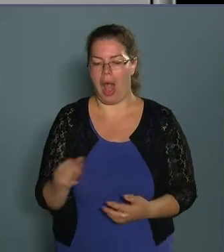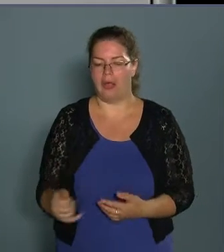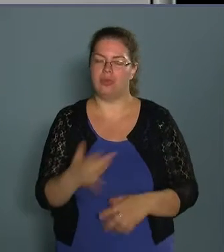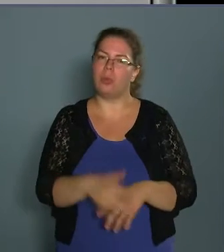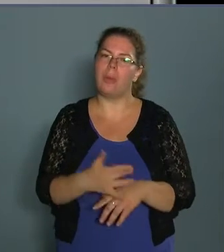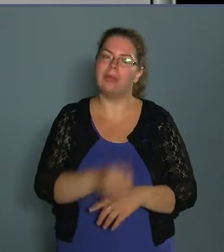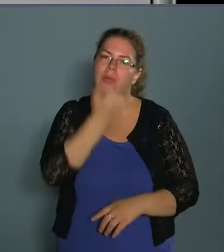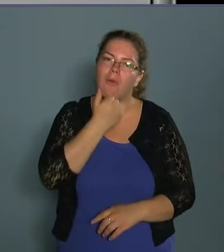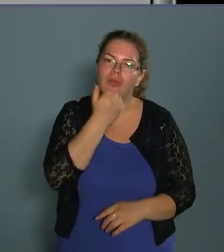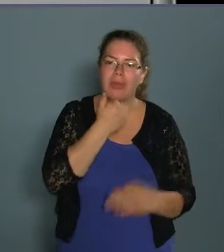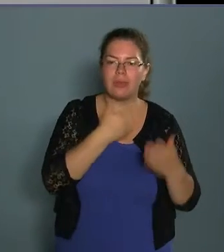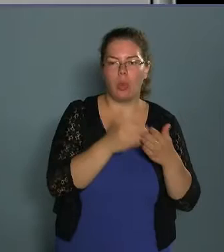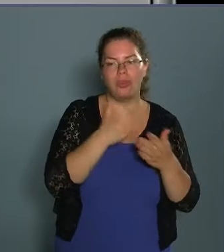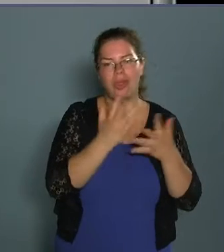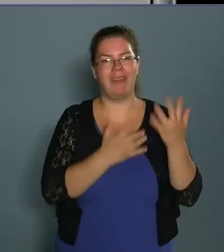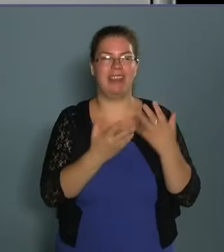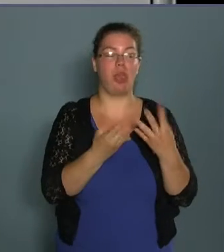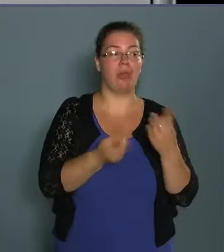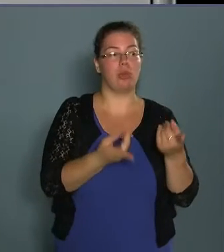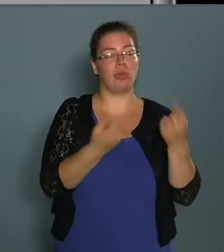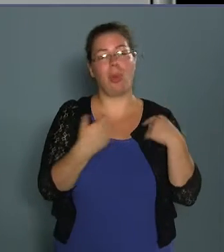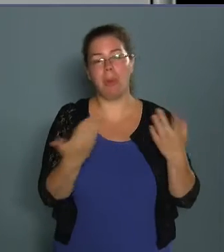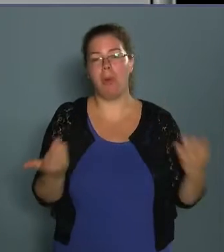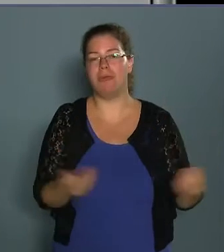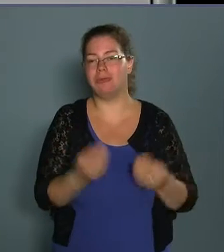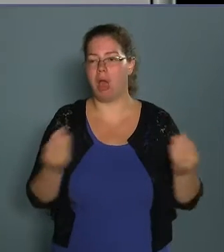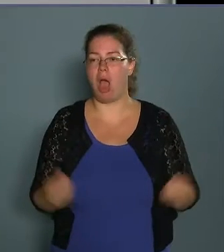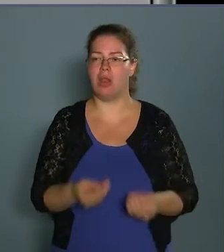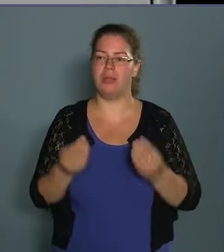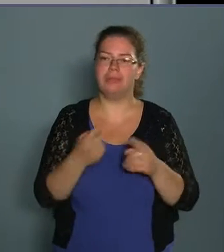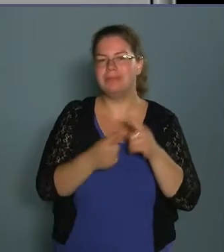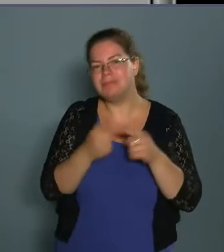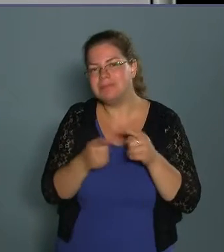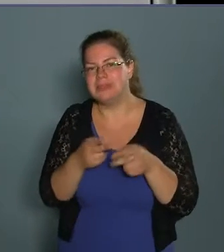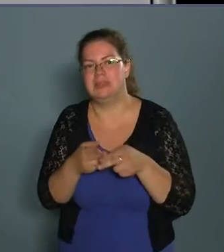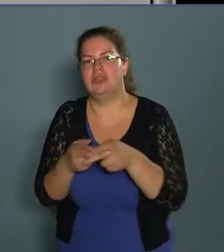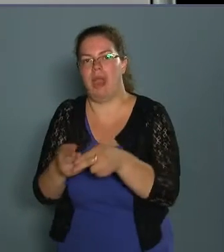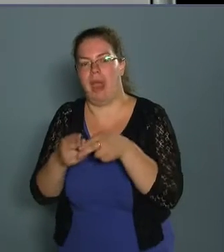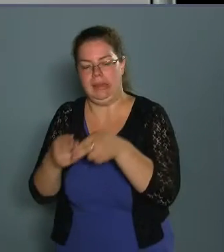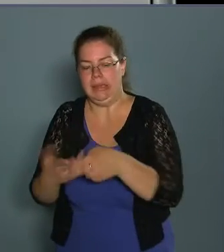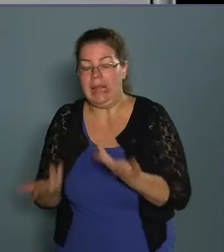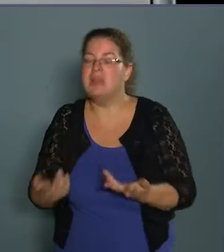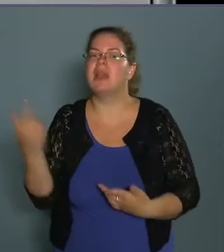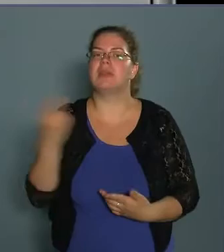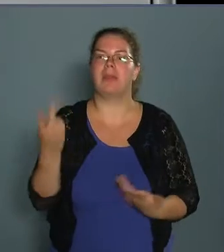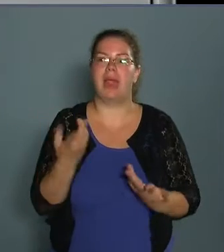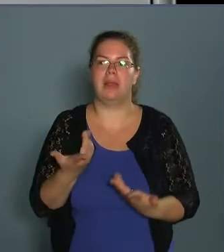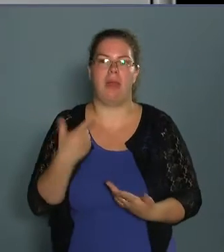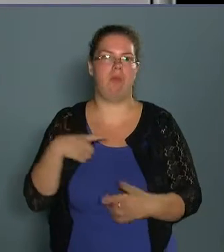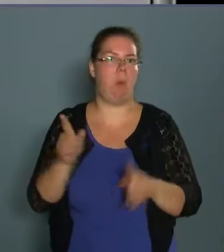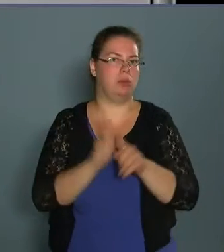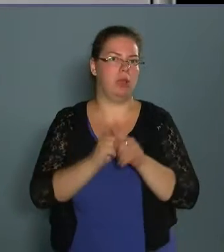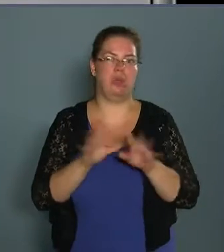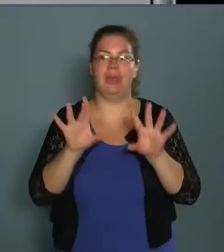a saját költségvetési eszközeinkből valami fajta kis segítséget nyújtani. Ez persze van, amikor